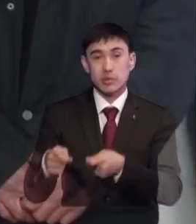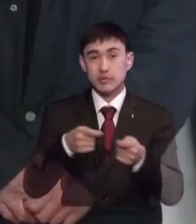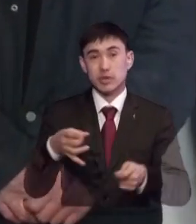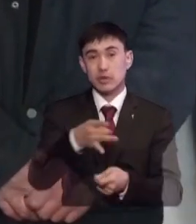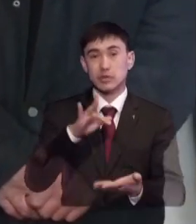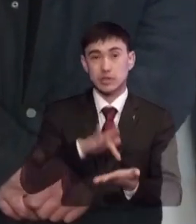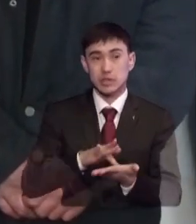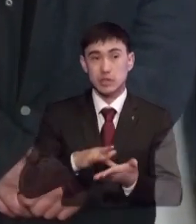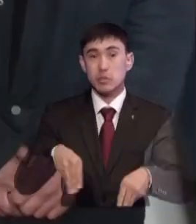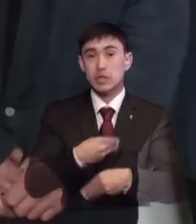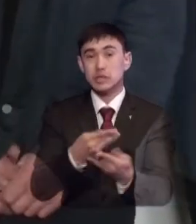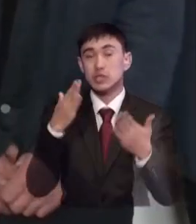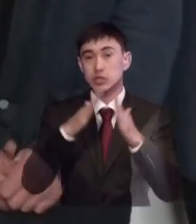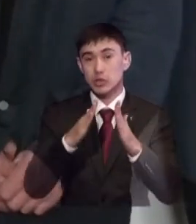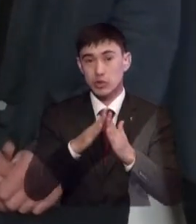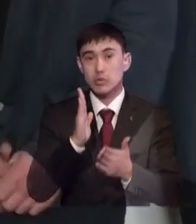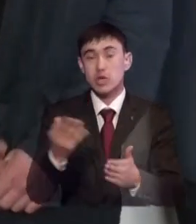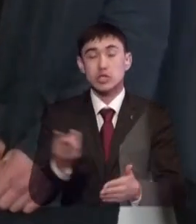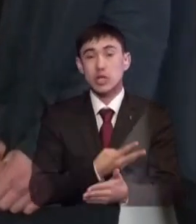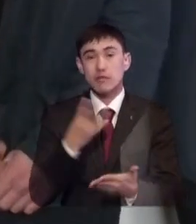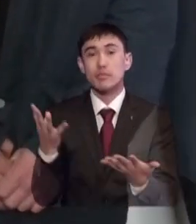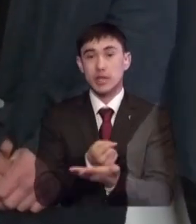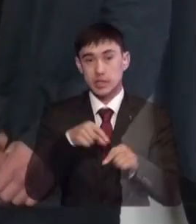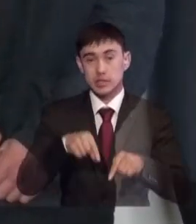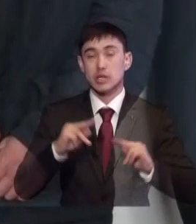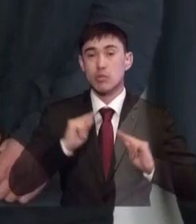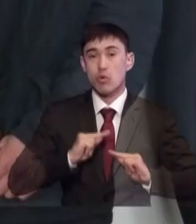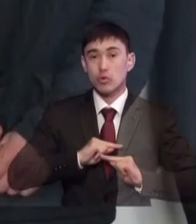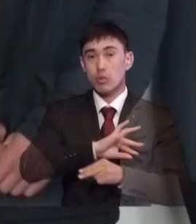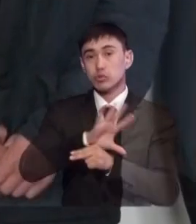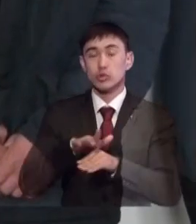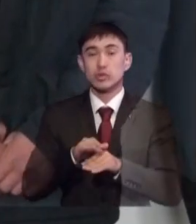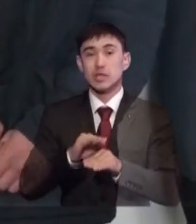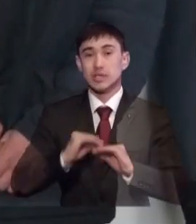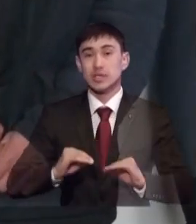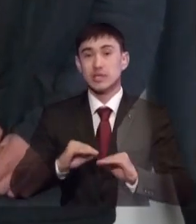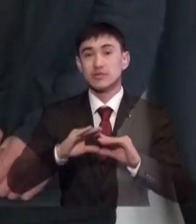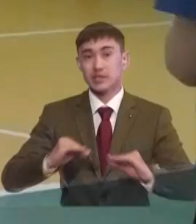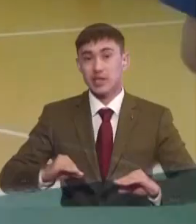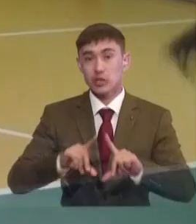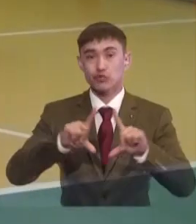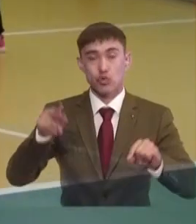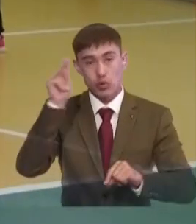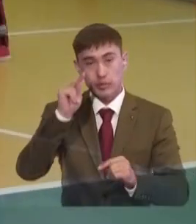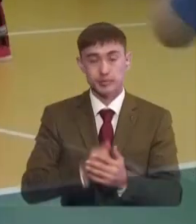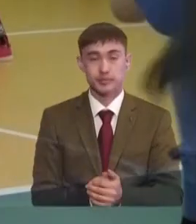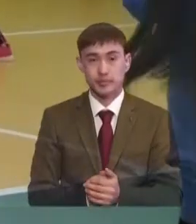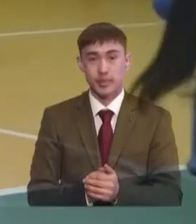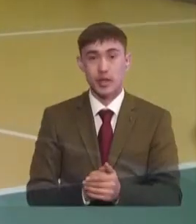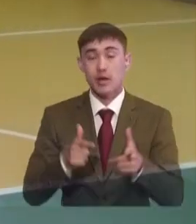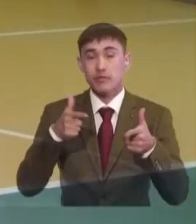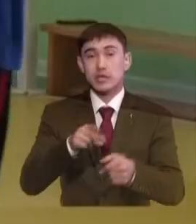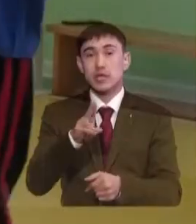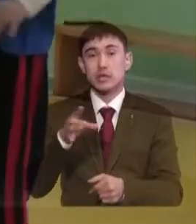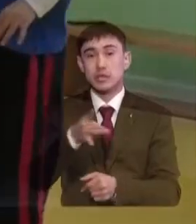районный центр и предоставили жилье. Теперь желаем вам найти здесь работу и обустроить детей в садики и школы. В ходе визита в Кигенский